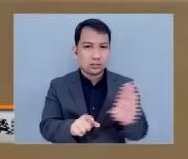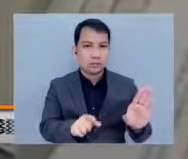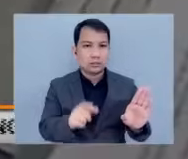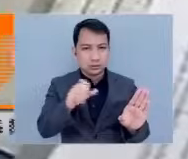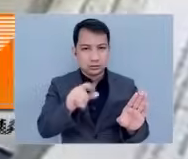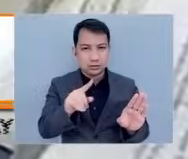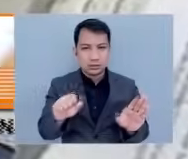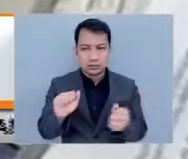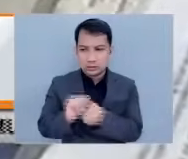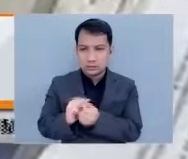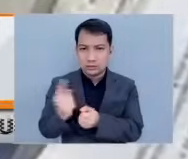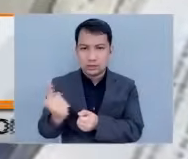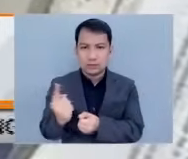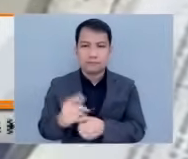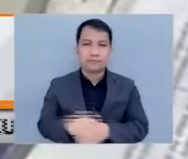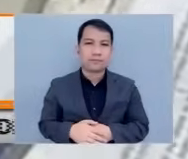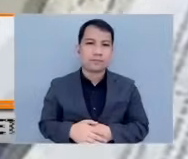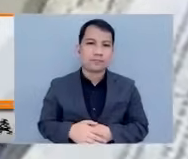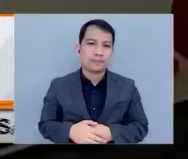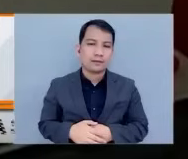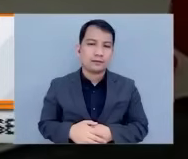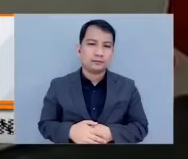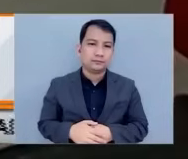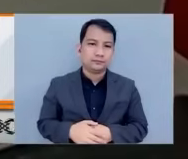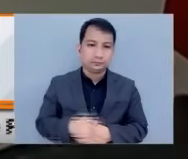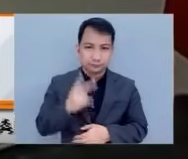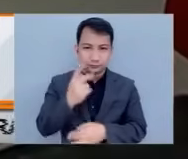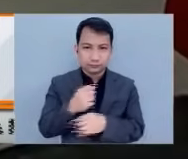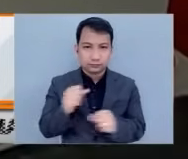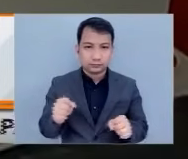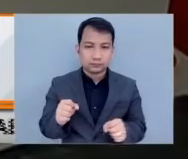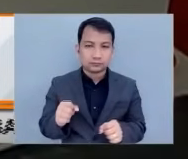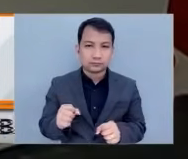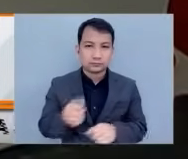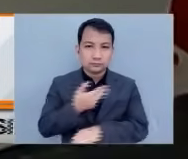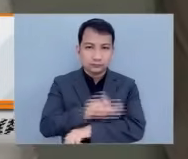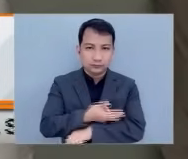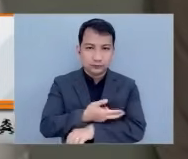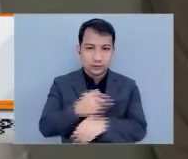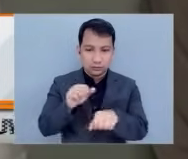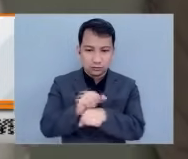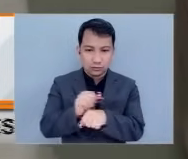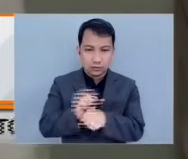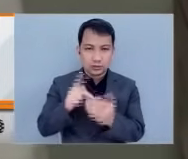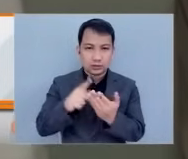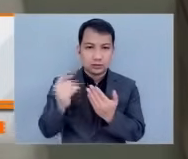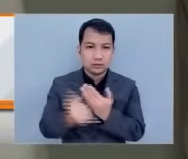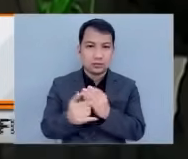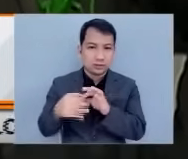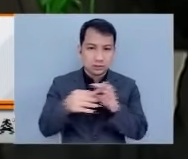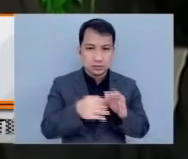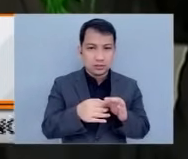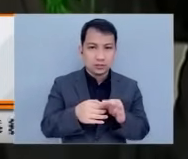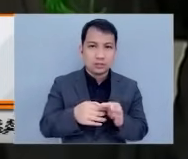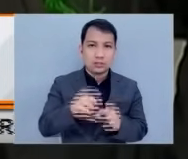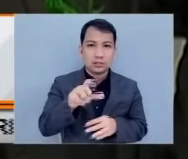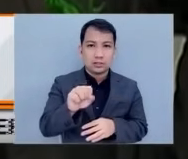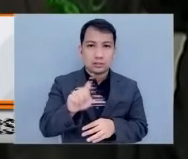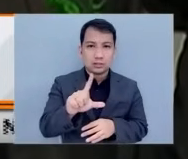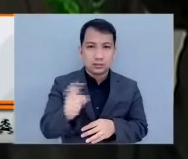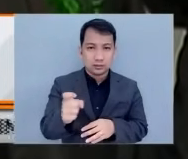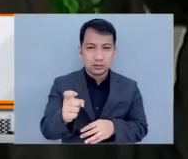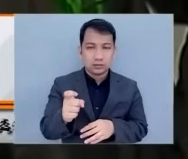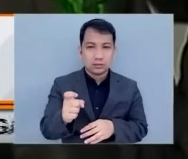kasama. Ayon sa mga nakaligtas, nagtatrabaho sila sa isang proyekto sa loob ng expressway nang maisipan